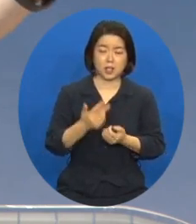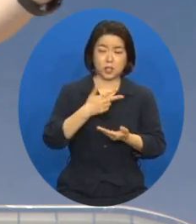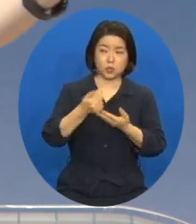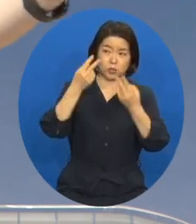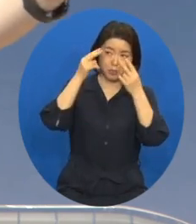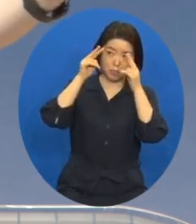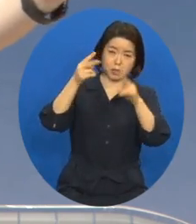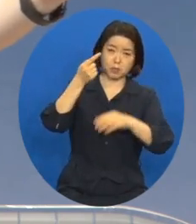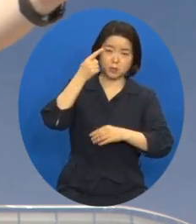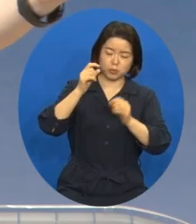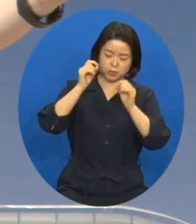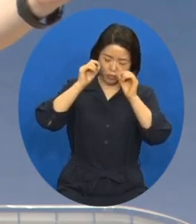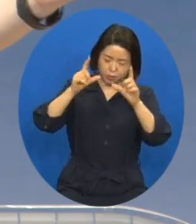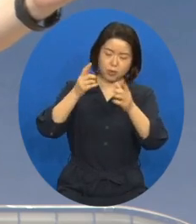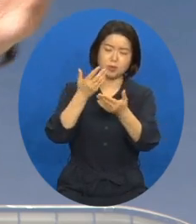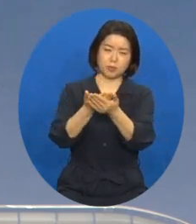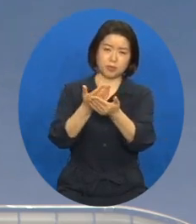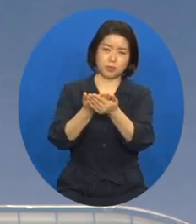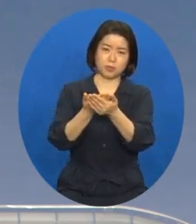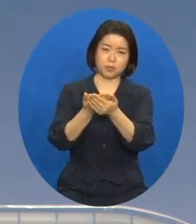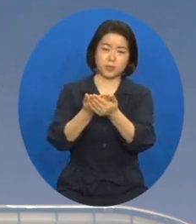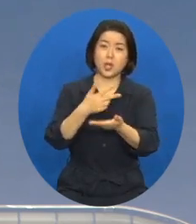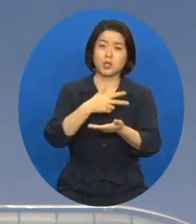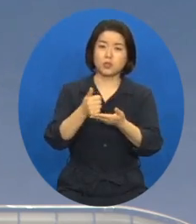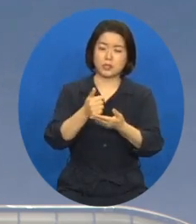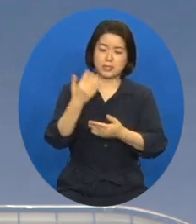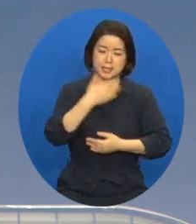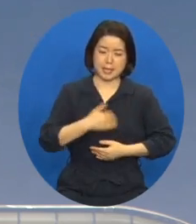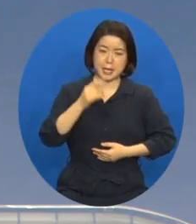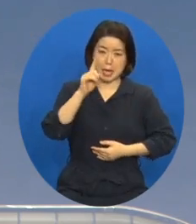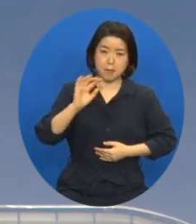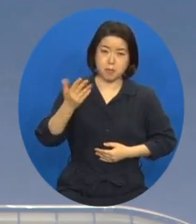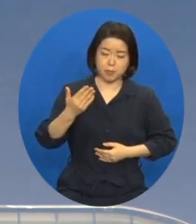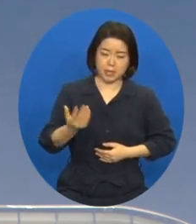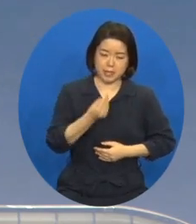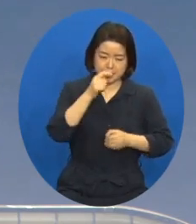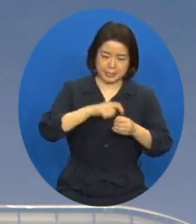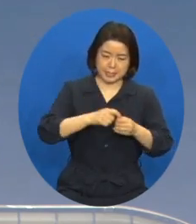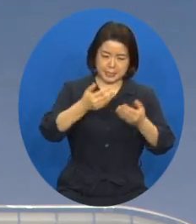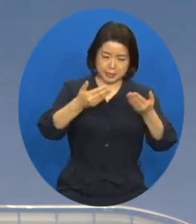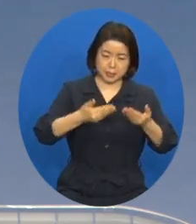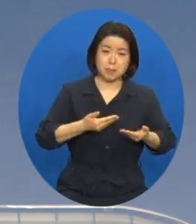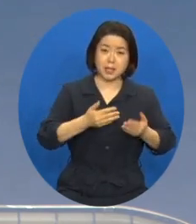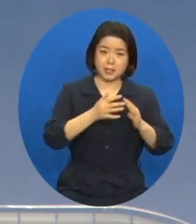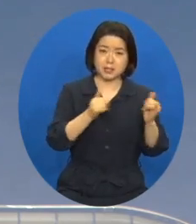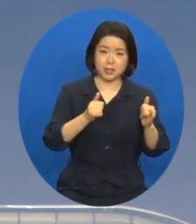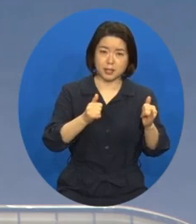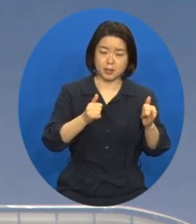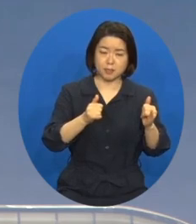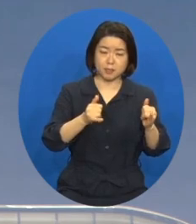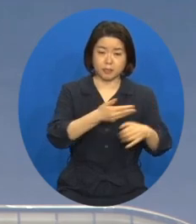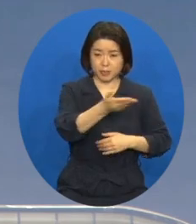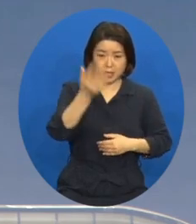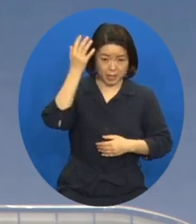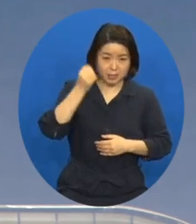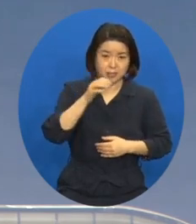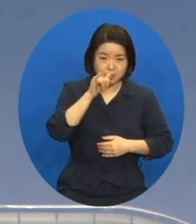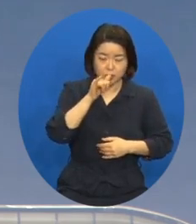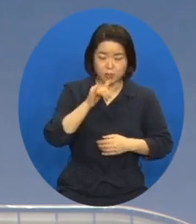바라보는 눈을 더욱 열어주세요. 주님과 한몸된 성찬 받은 자, 다 성찬 받은 기억이